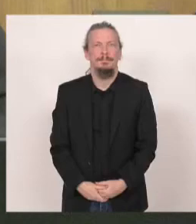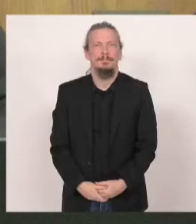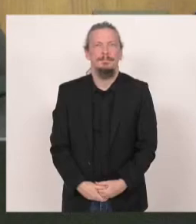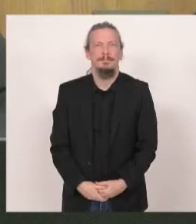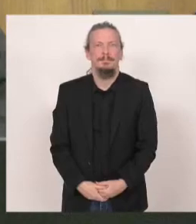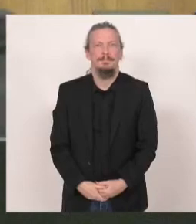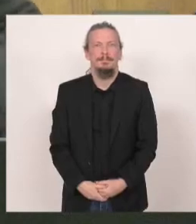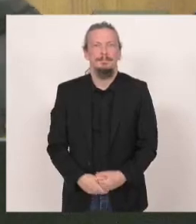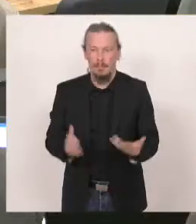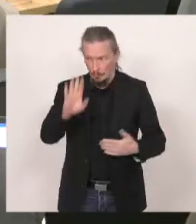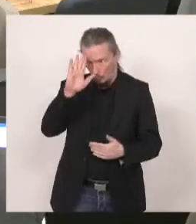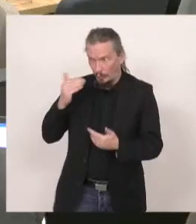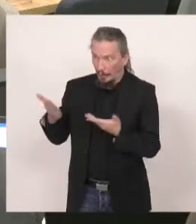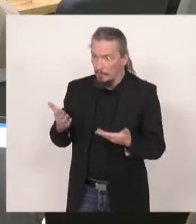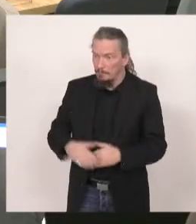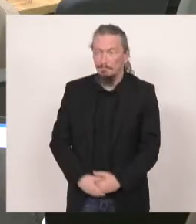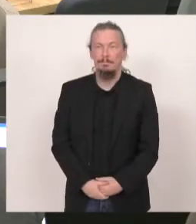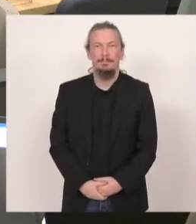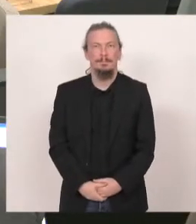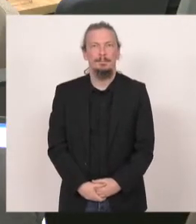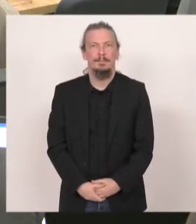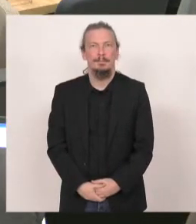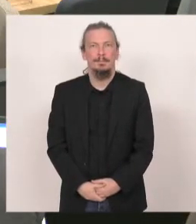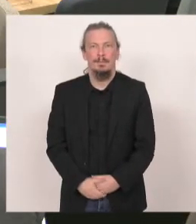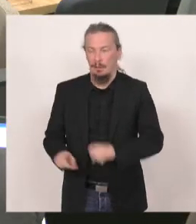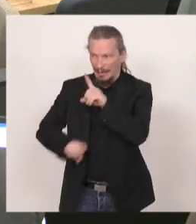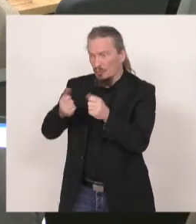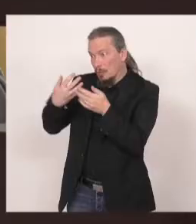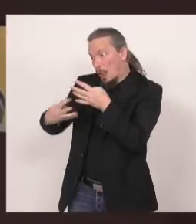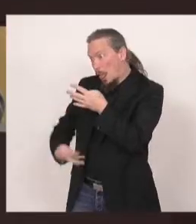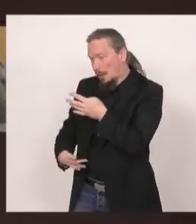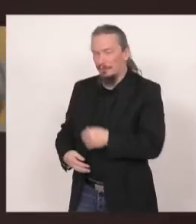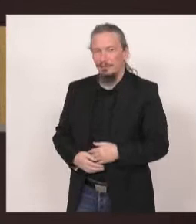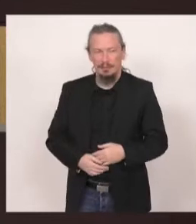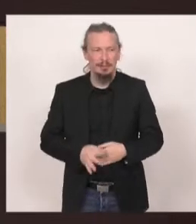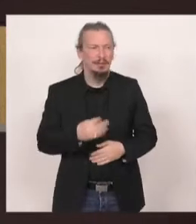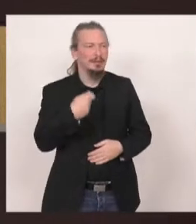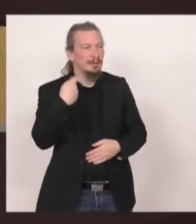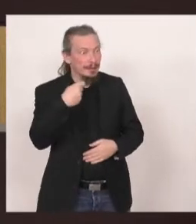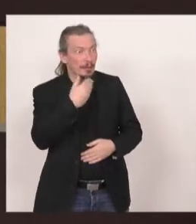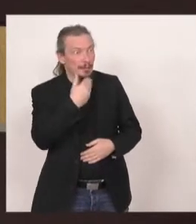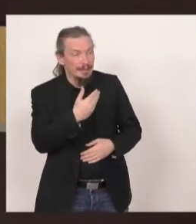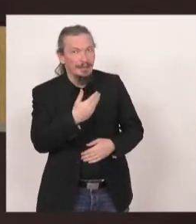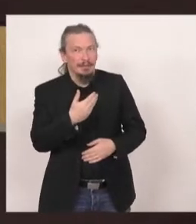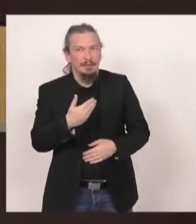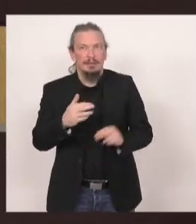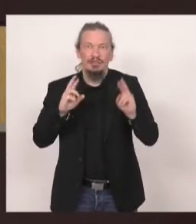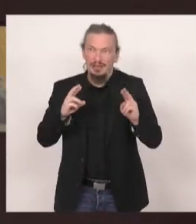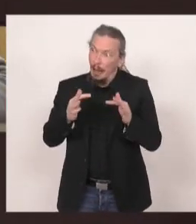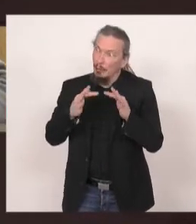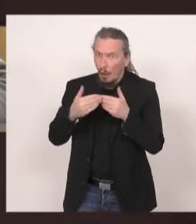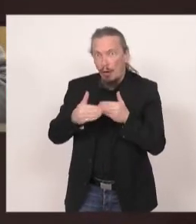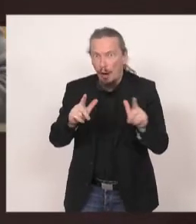Ma chère Audrey, il y a une belle série de questions. Merci, Monsieur le Président. J'espère que vous avez un peu de temps devant